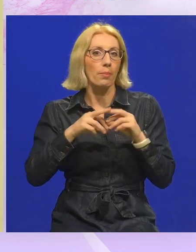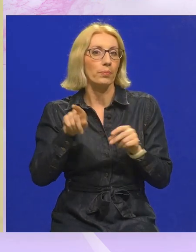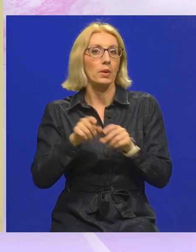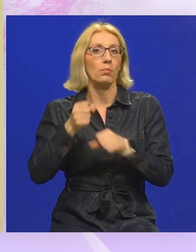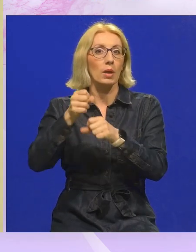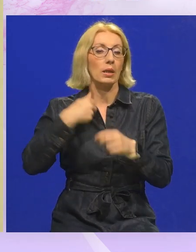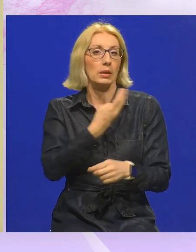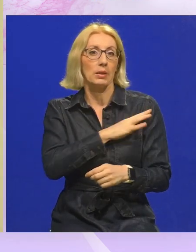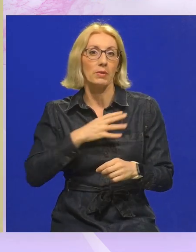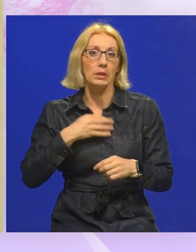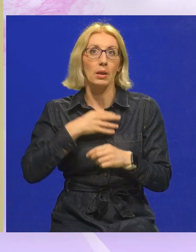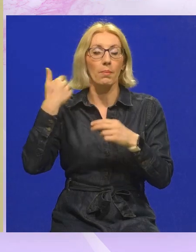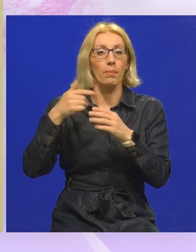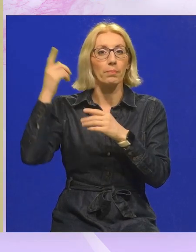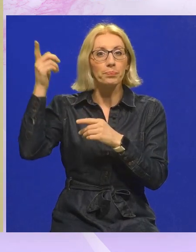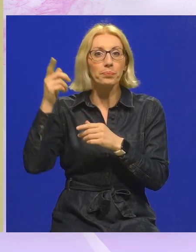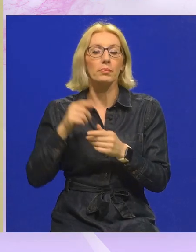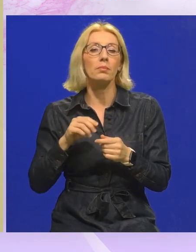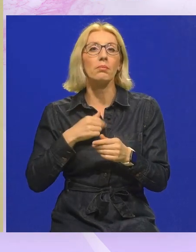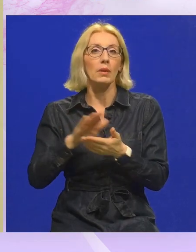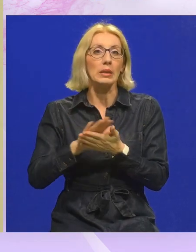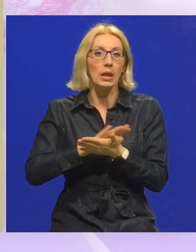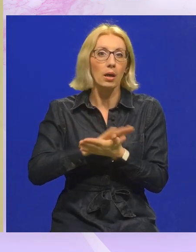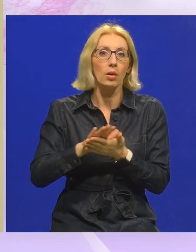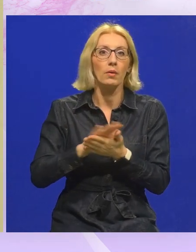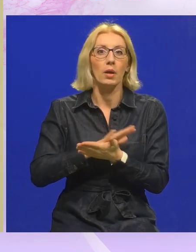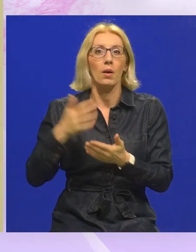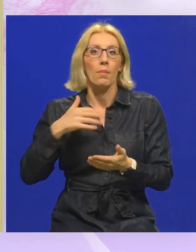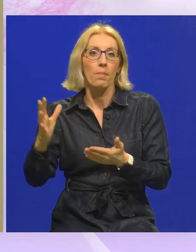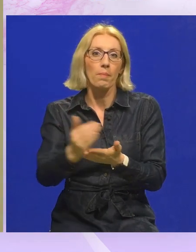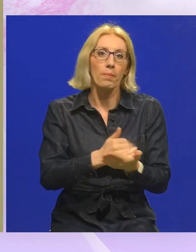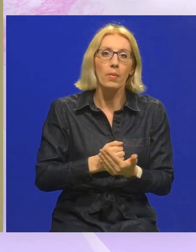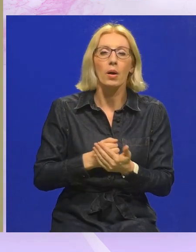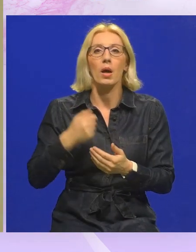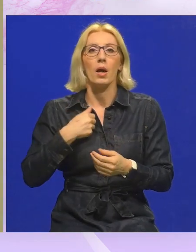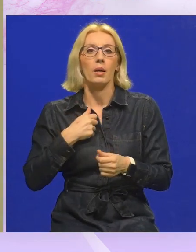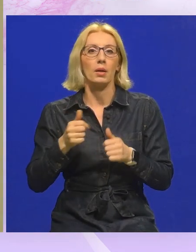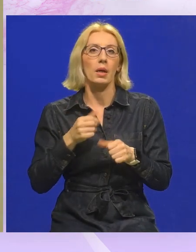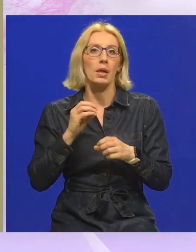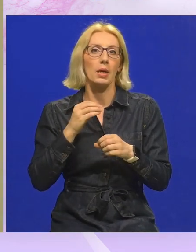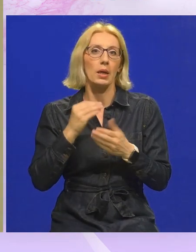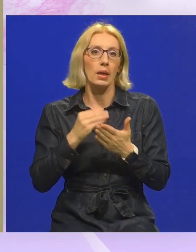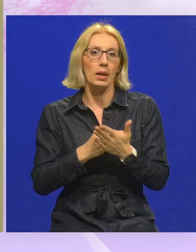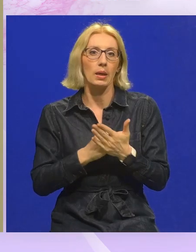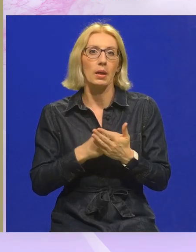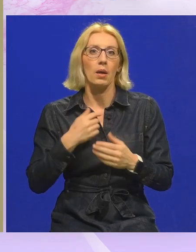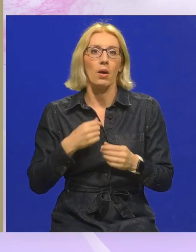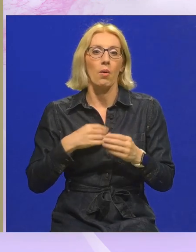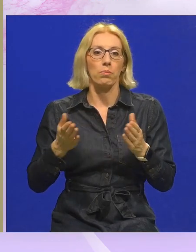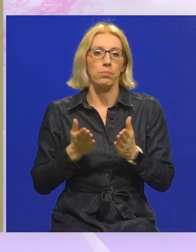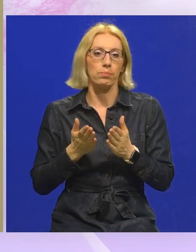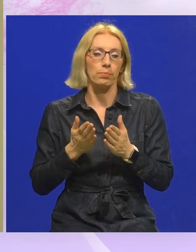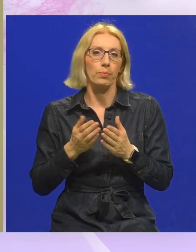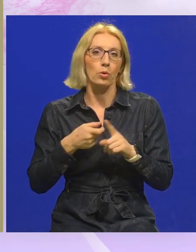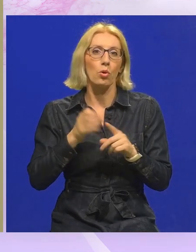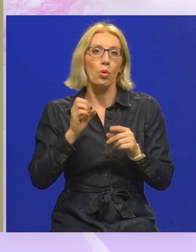predstavljale Hrvatsku. Veoma smo zadovoljni ostvarenim rezultatima. Bili smo u Kolumbiji, to je bilo moje